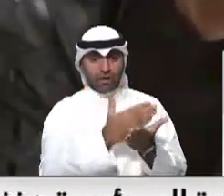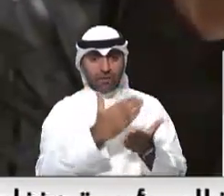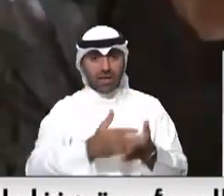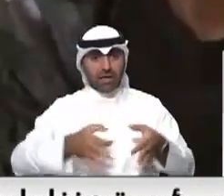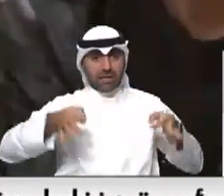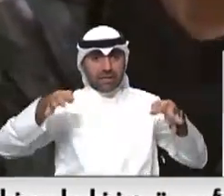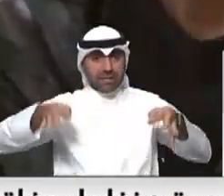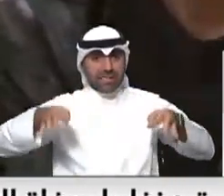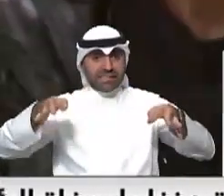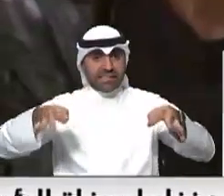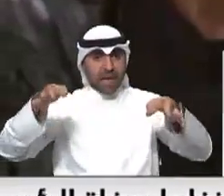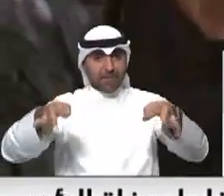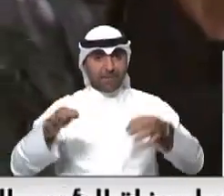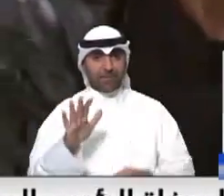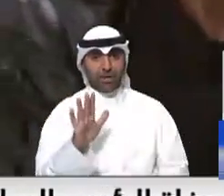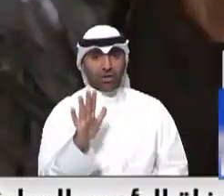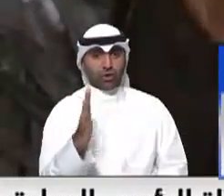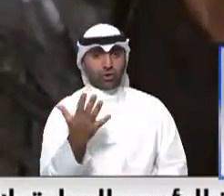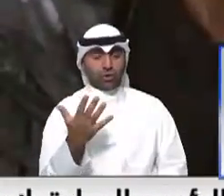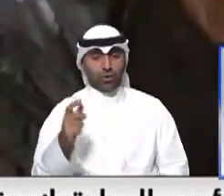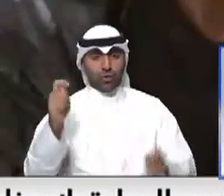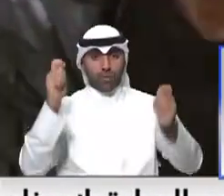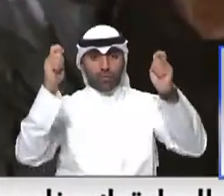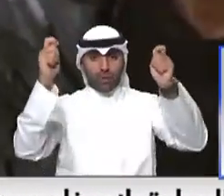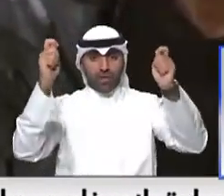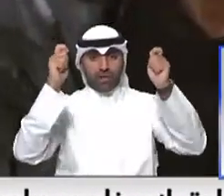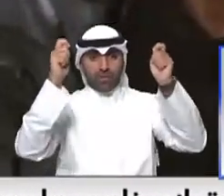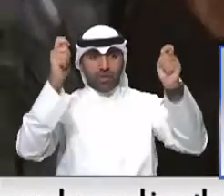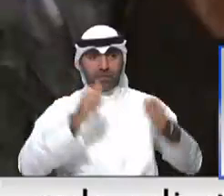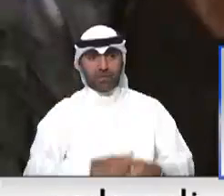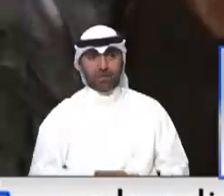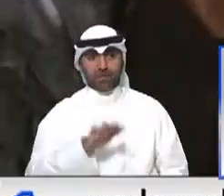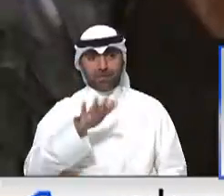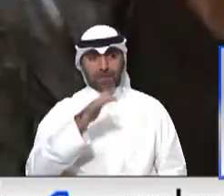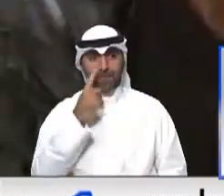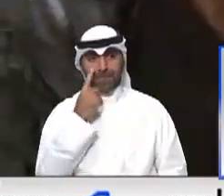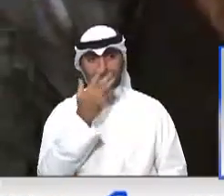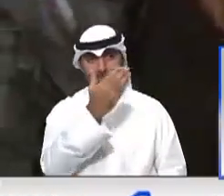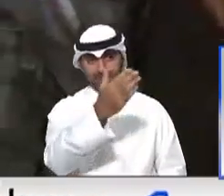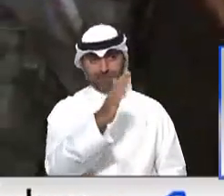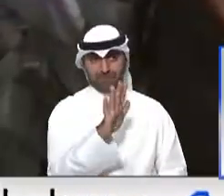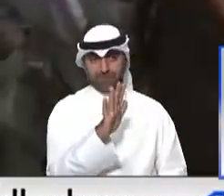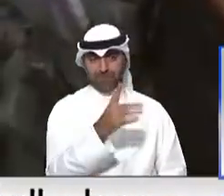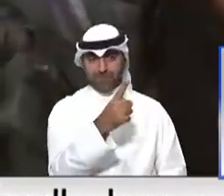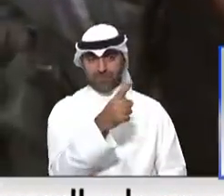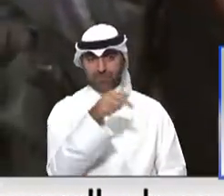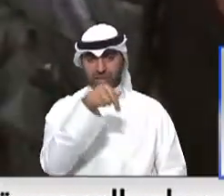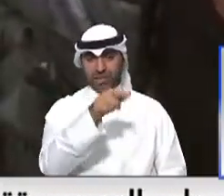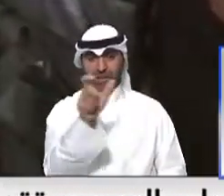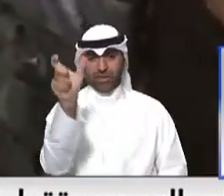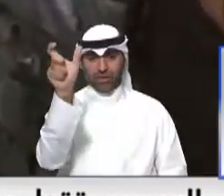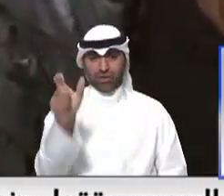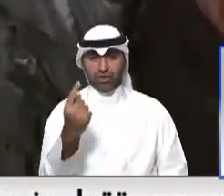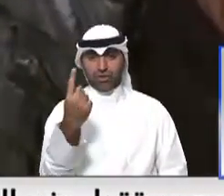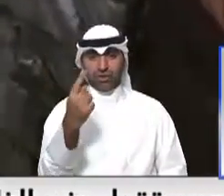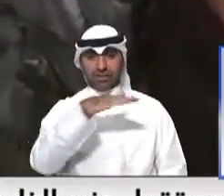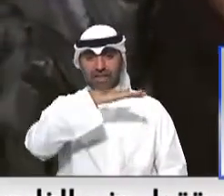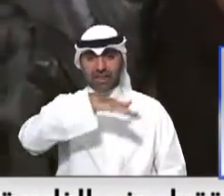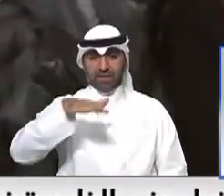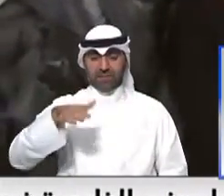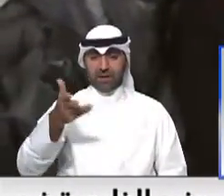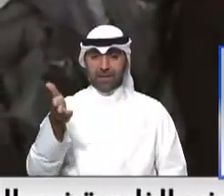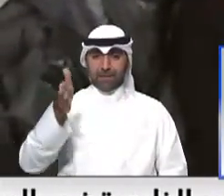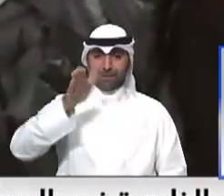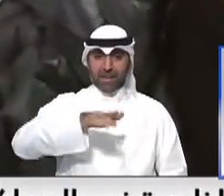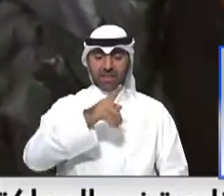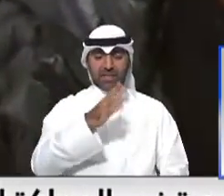لقد دفع الولد الصغير حياته ثمنا للكراهية والتجرد من الإنسانية. قلوبنا مثقلة وصلواتنا مع